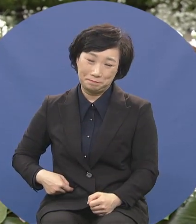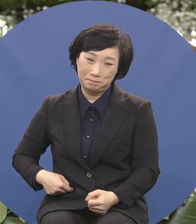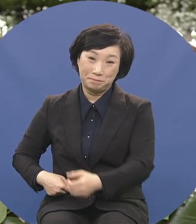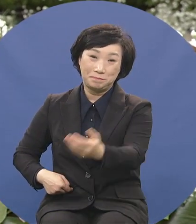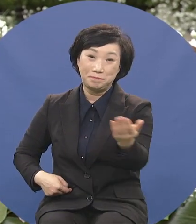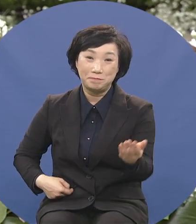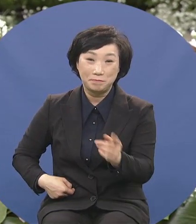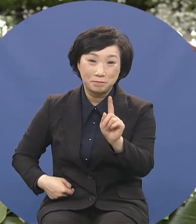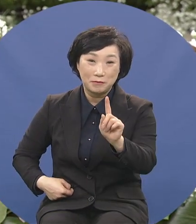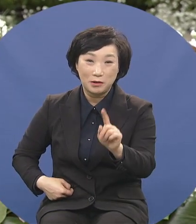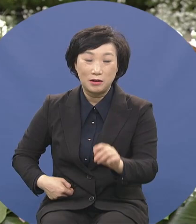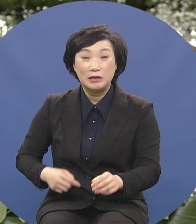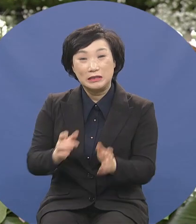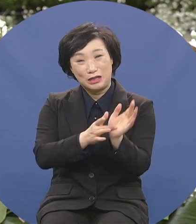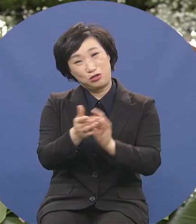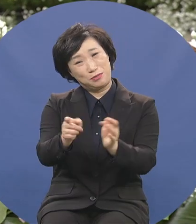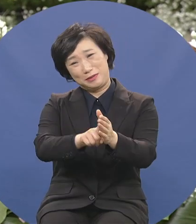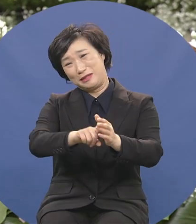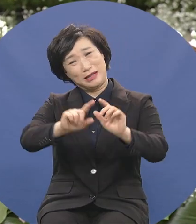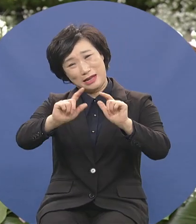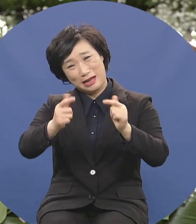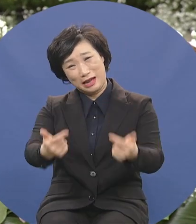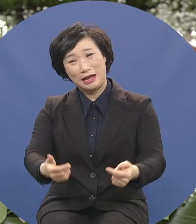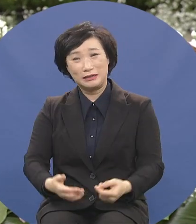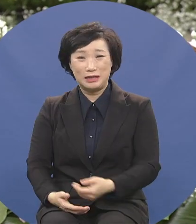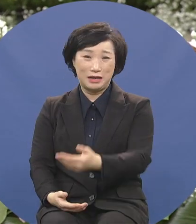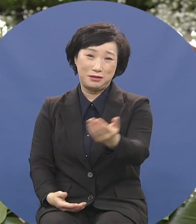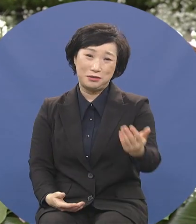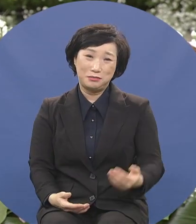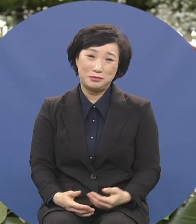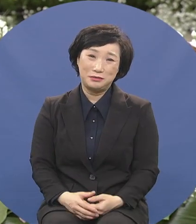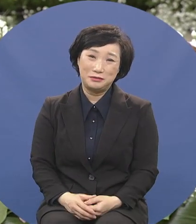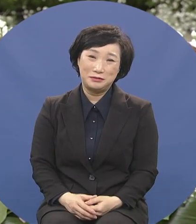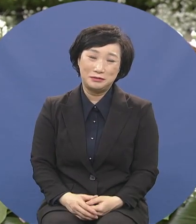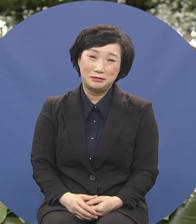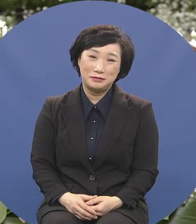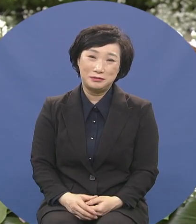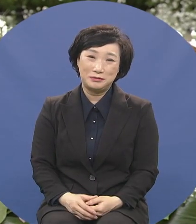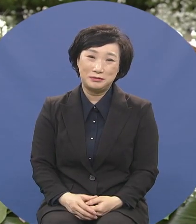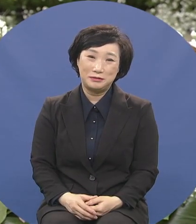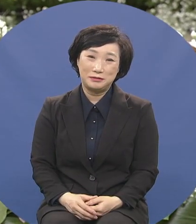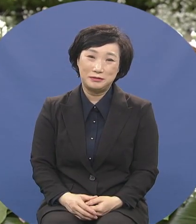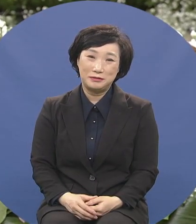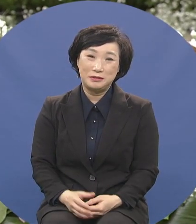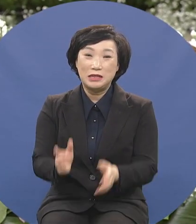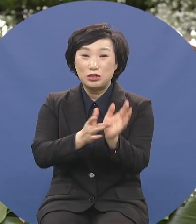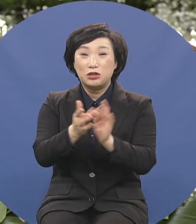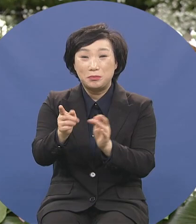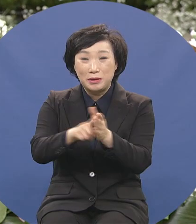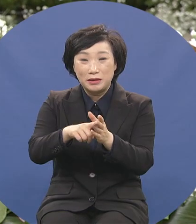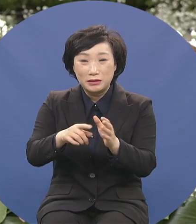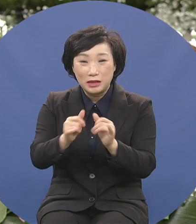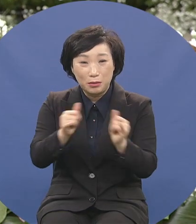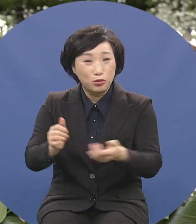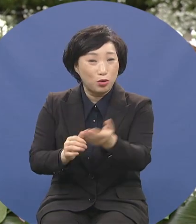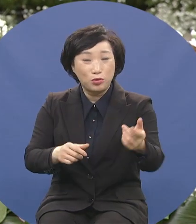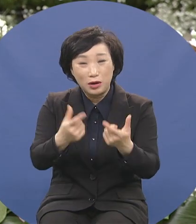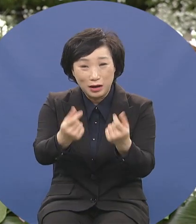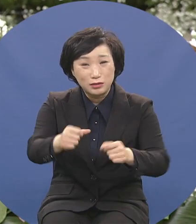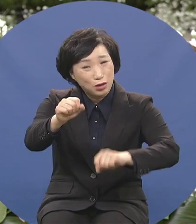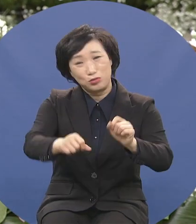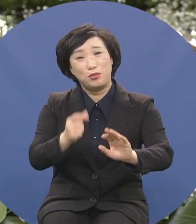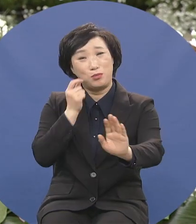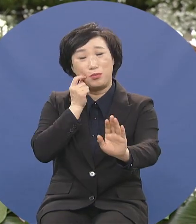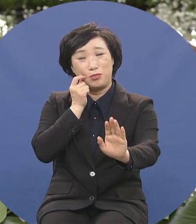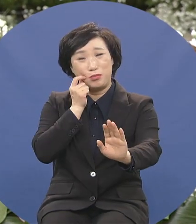너는 예수 믿는 사람은 아니야. 예수 믿는 사람은 그럴 수 없어.